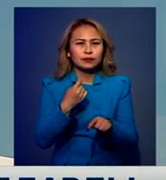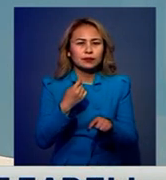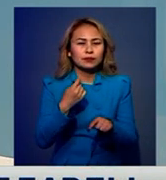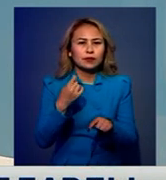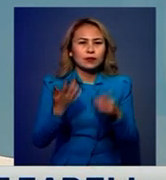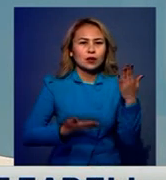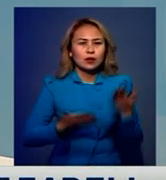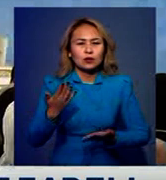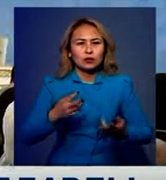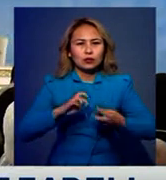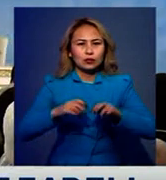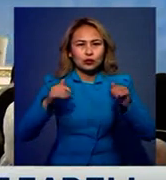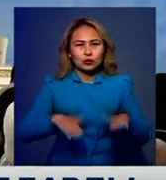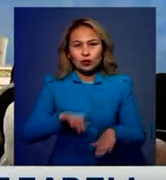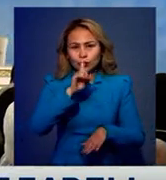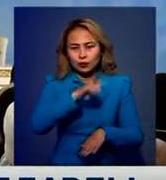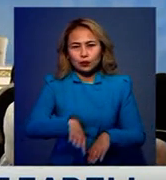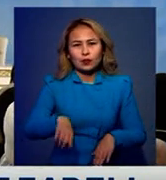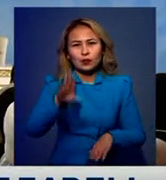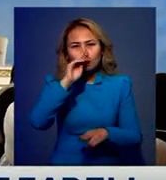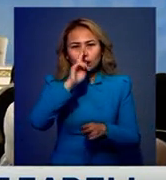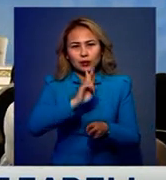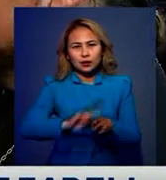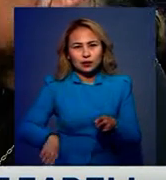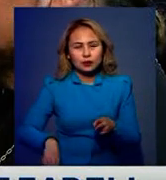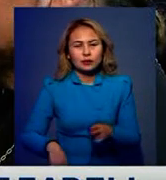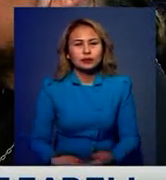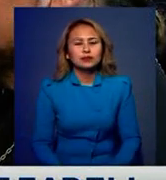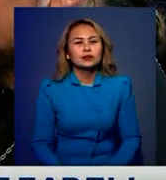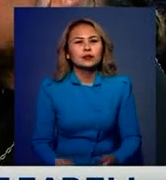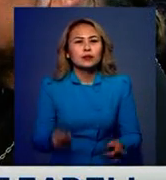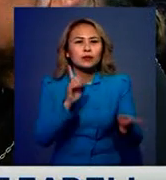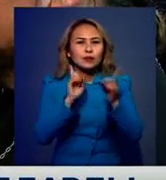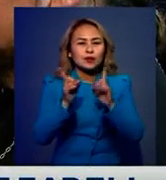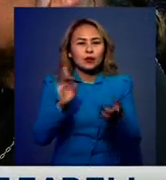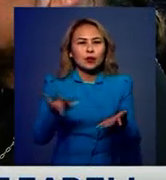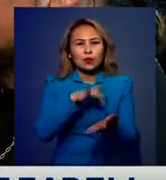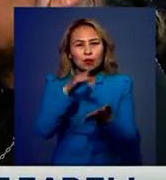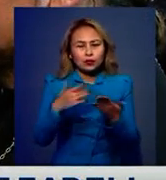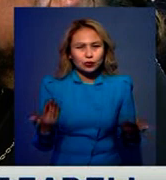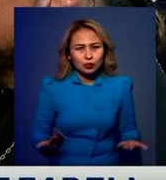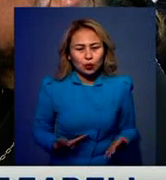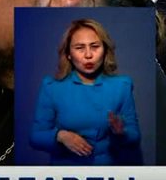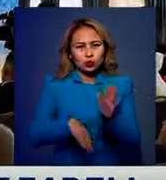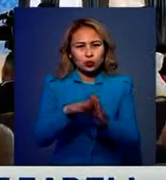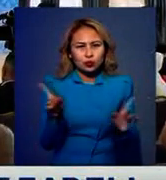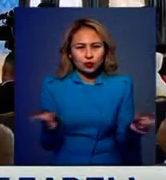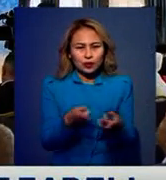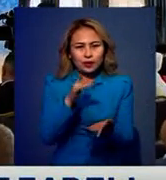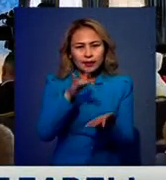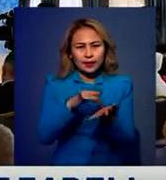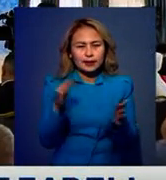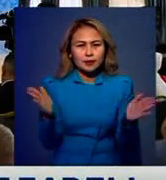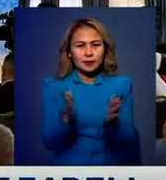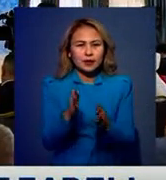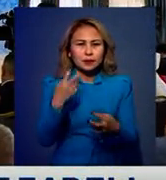қолға алмасақ, кіші аралдан айырылып қалуымыз мүмкін. Жиында қаланың инфрақұрылымын жақсарту, шағын және орта